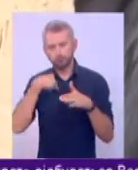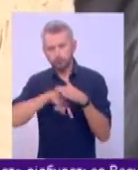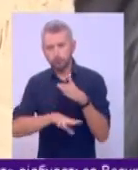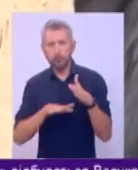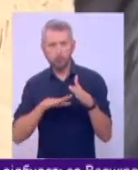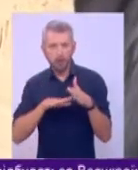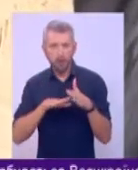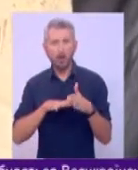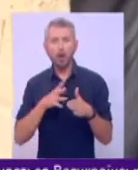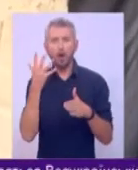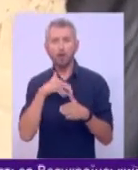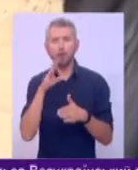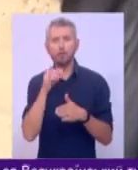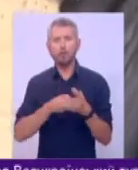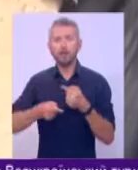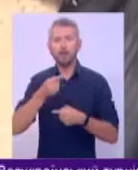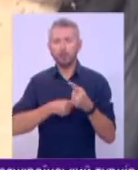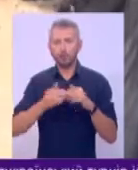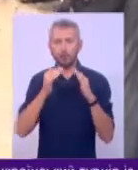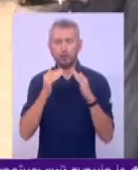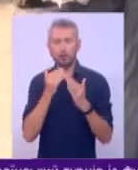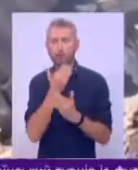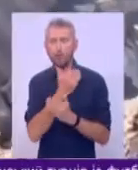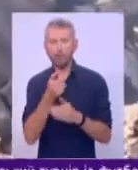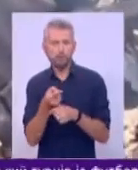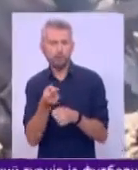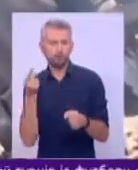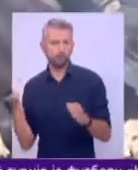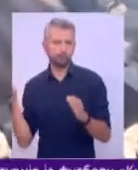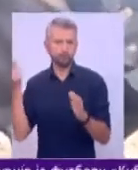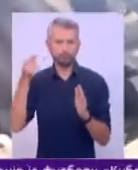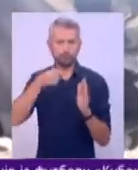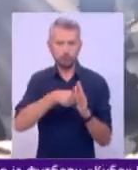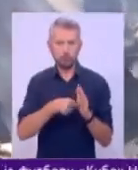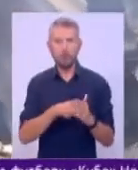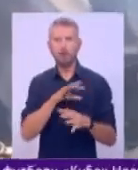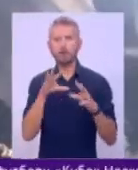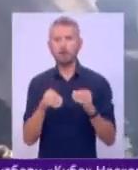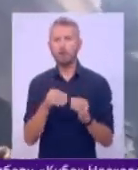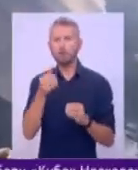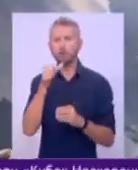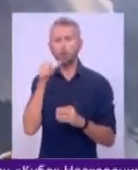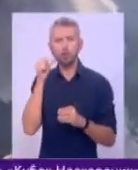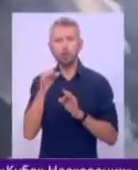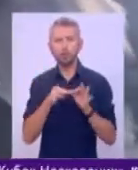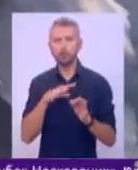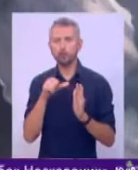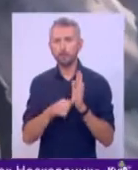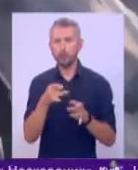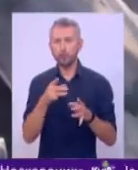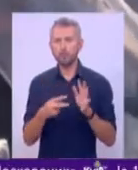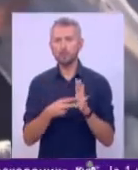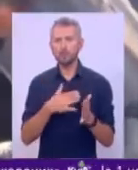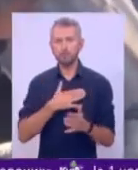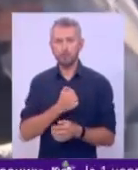до будинку. Але саме у той час прилетів останній снаряд. Загалом окупанти минулої доби здійснили 60 обстрілів, 7 наших